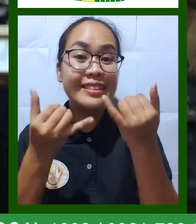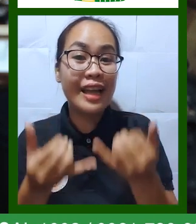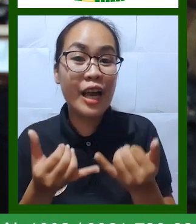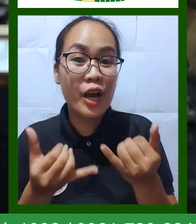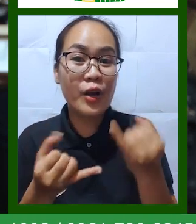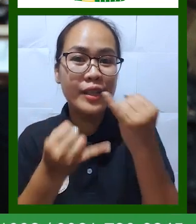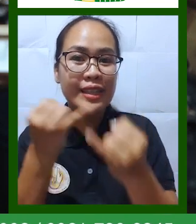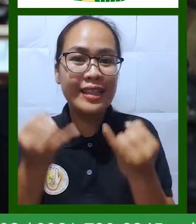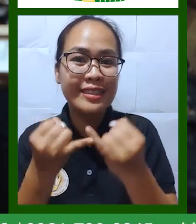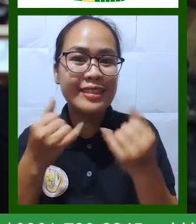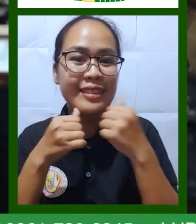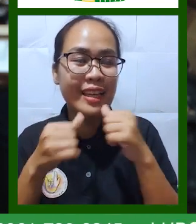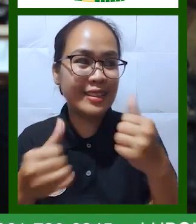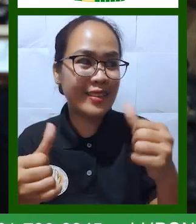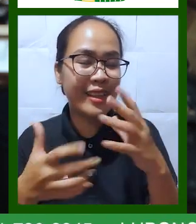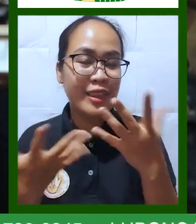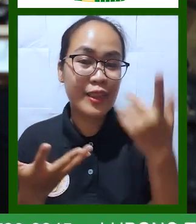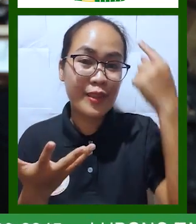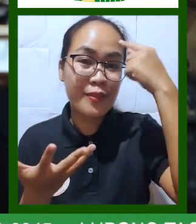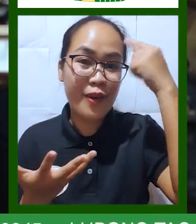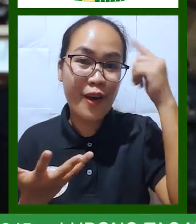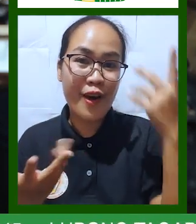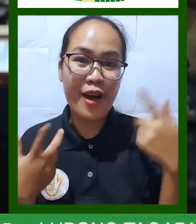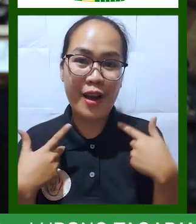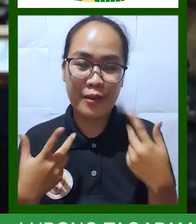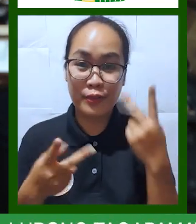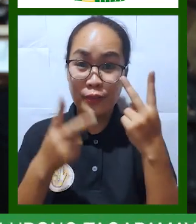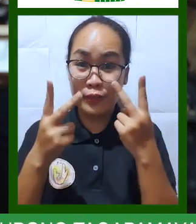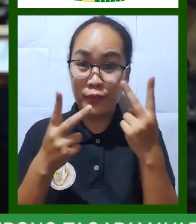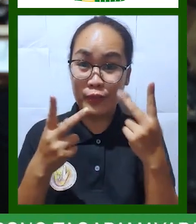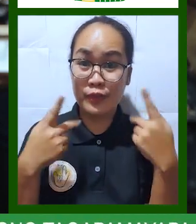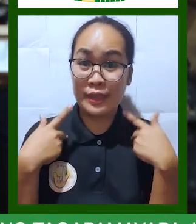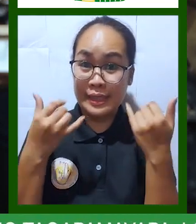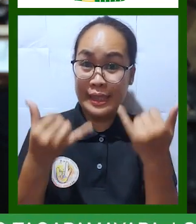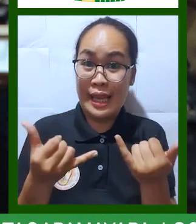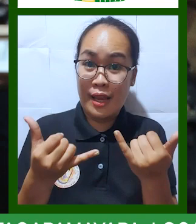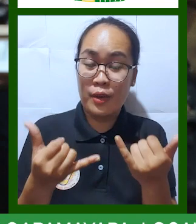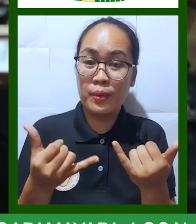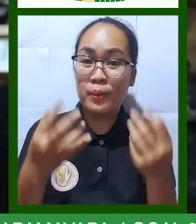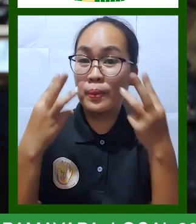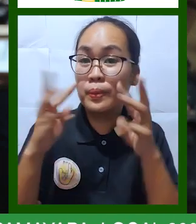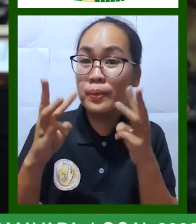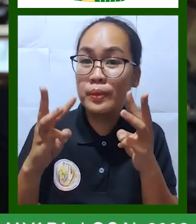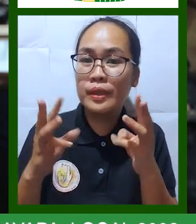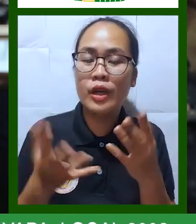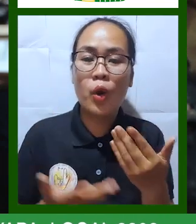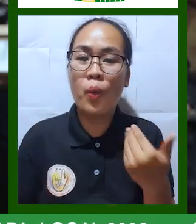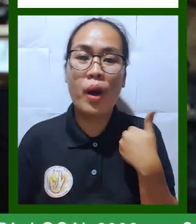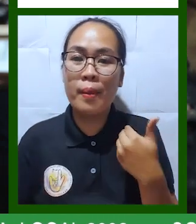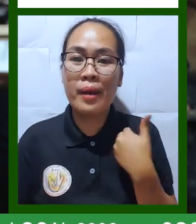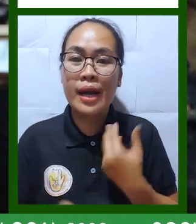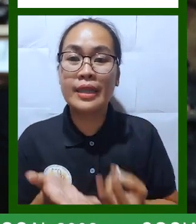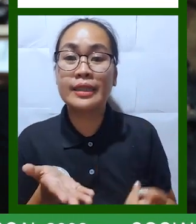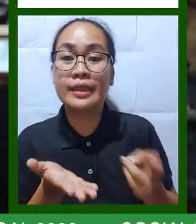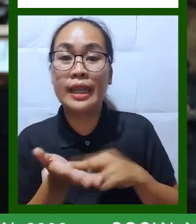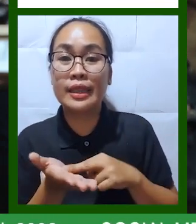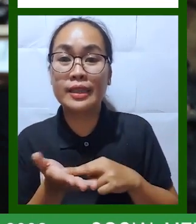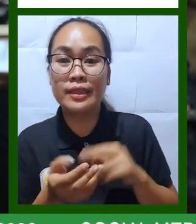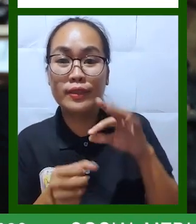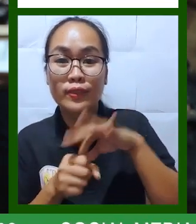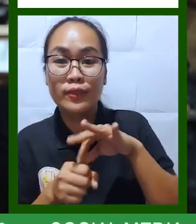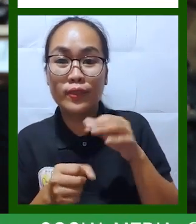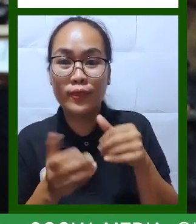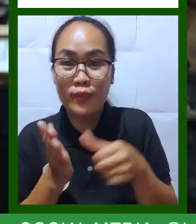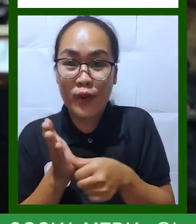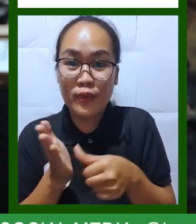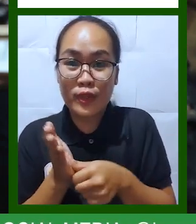And last announcement po, mga kabarangay, no, sa ating mga viewers, no, at sa ating mga kabarangay na hindi pa